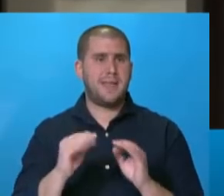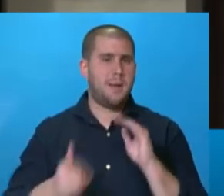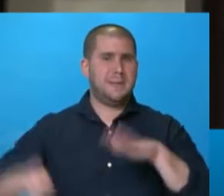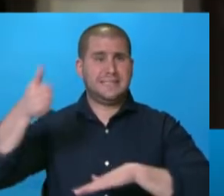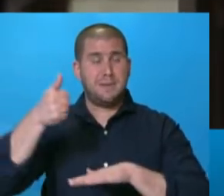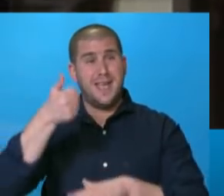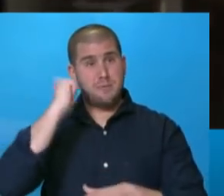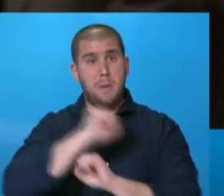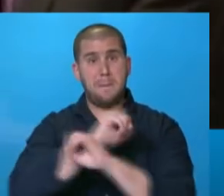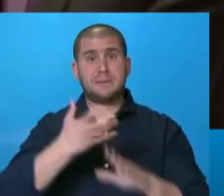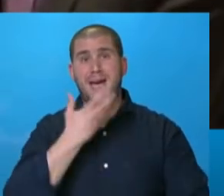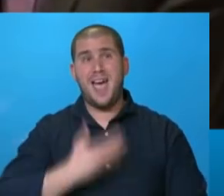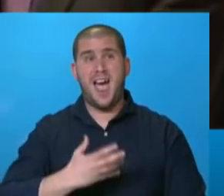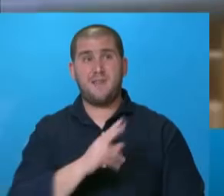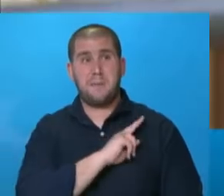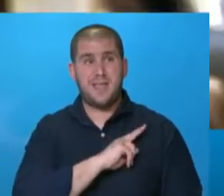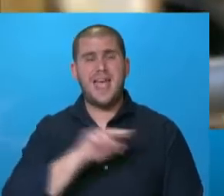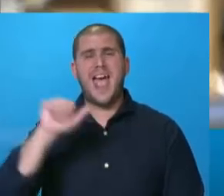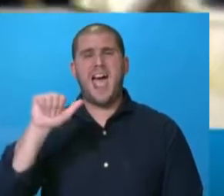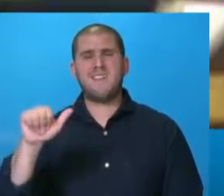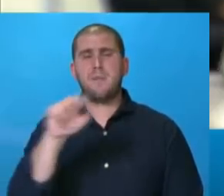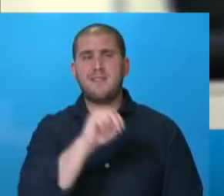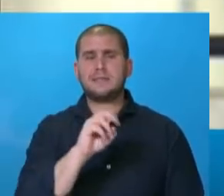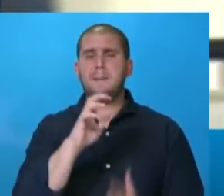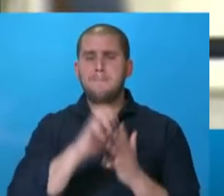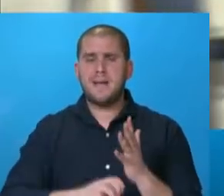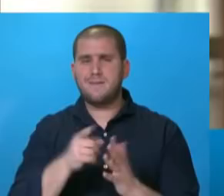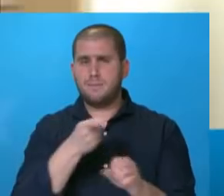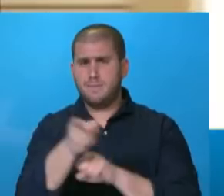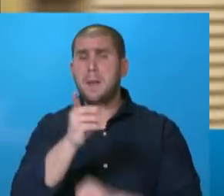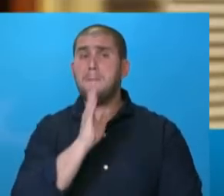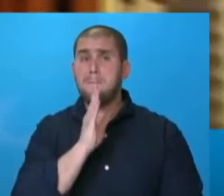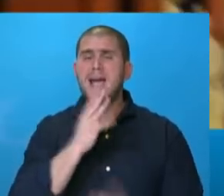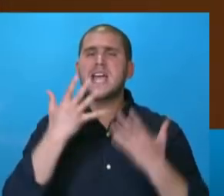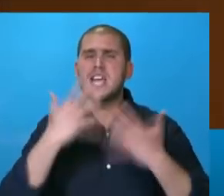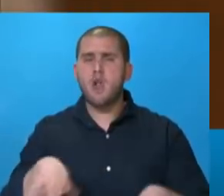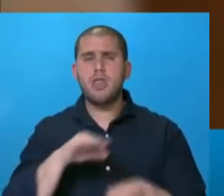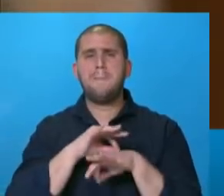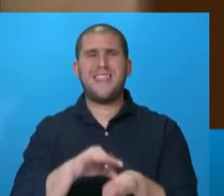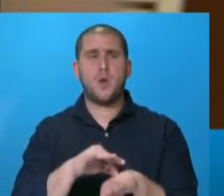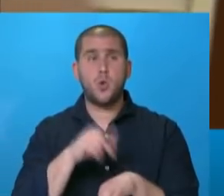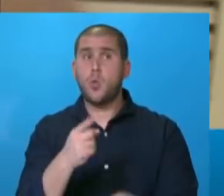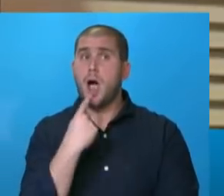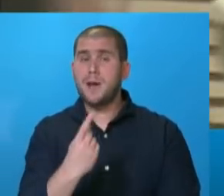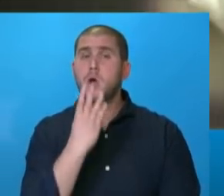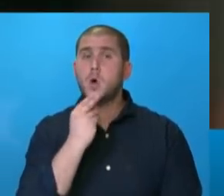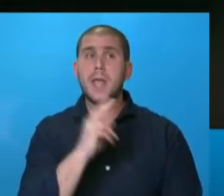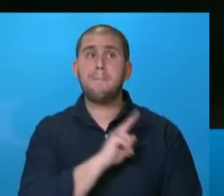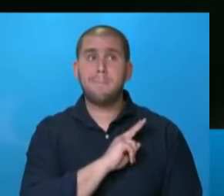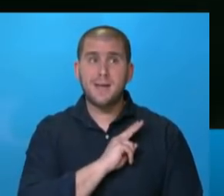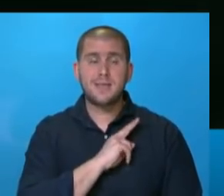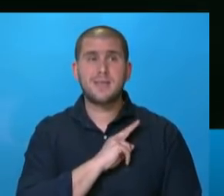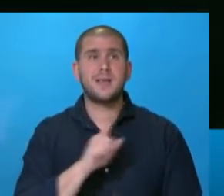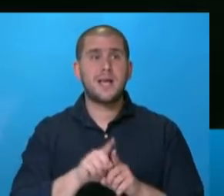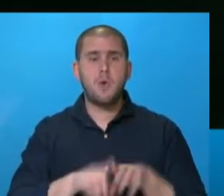פרסם הרב הראשי בבריטניה, אפרים מירביס, מכתב שבו קינה את הבעיה כישלון מנהיגותי. הוא קרא ליהודי בריטניה להצביע